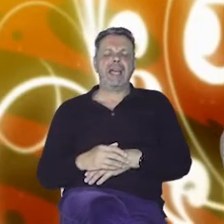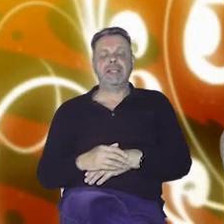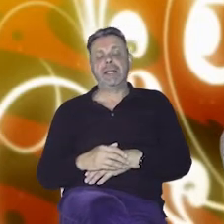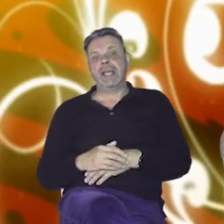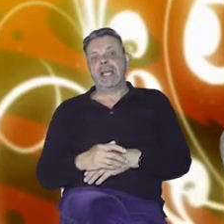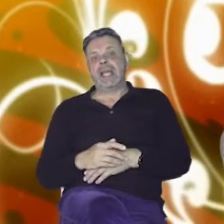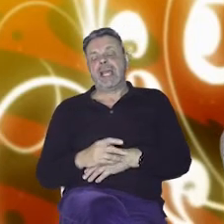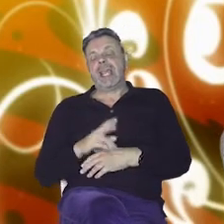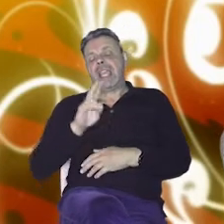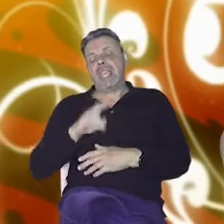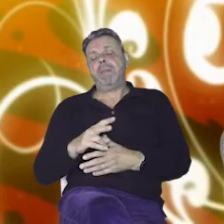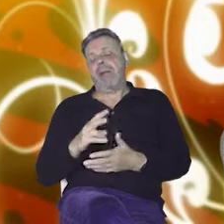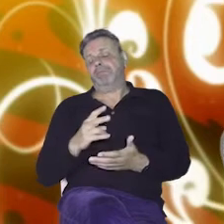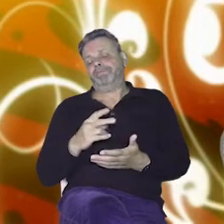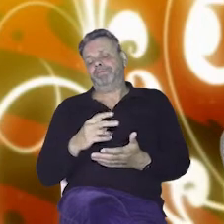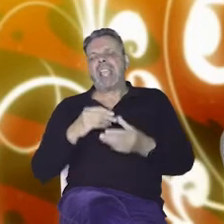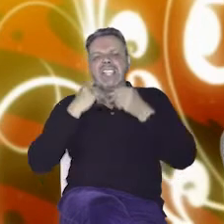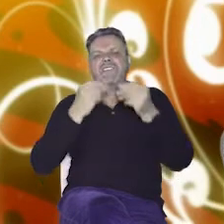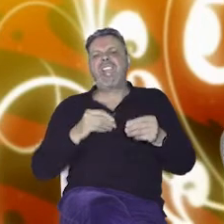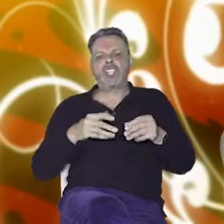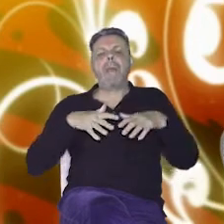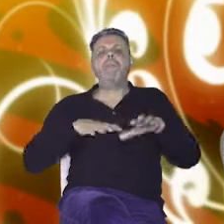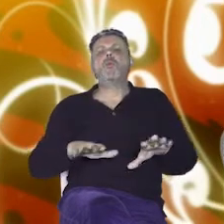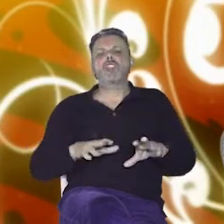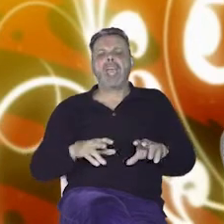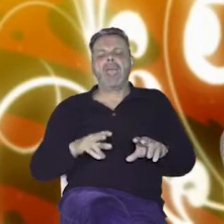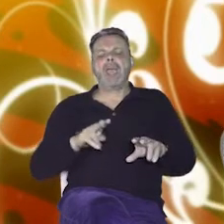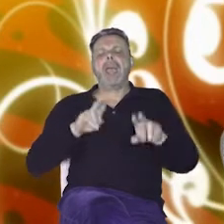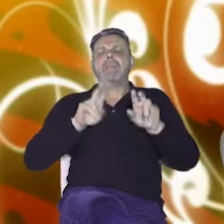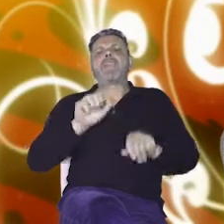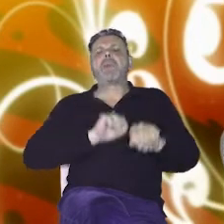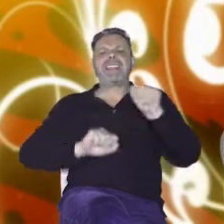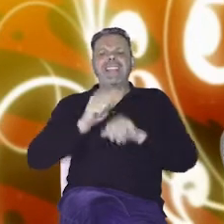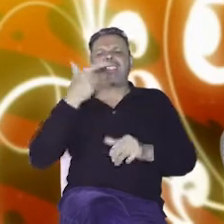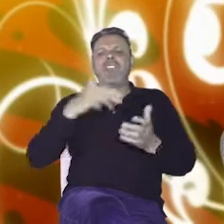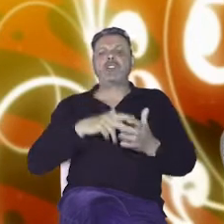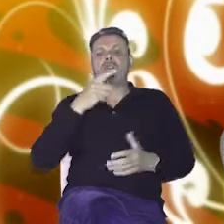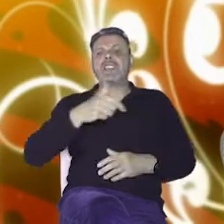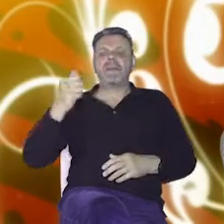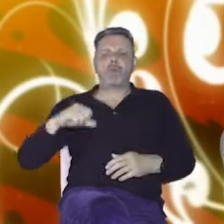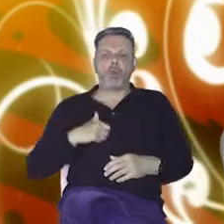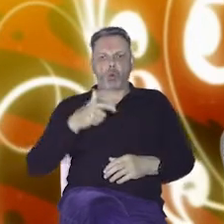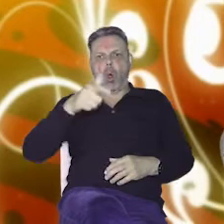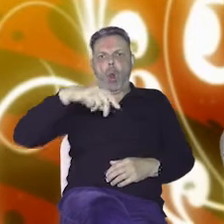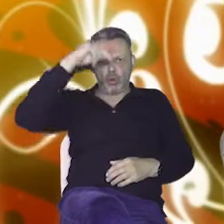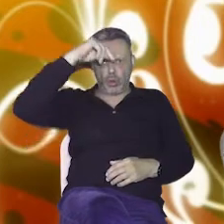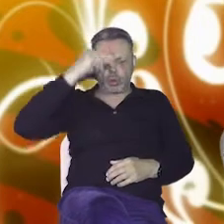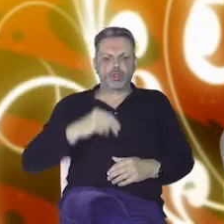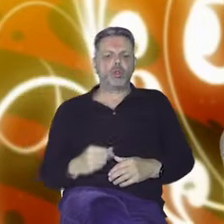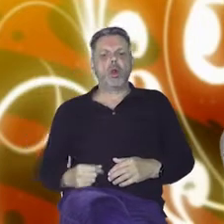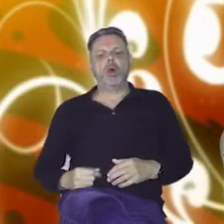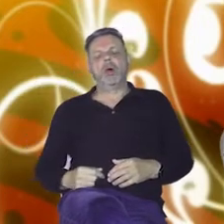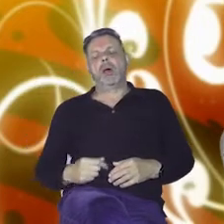izvješću pučke pravobraniteljice za 2021. godinu. Znači, oni su stručno stavili